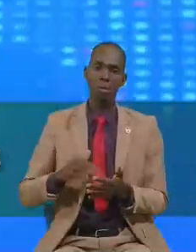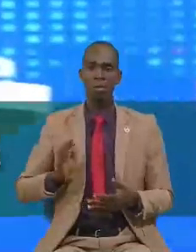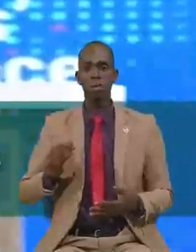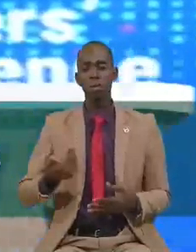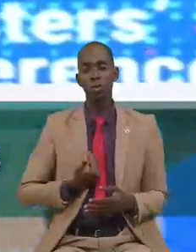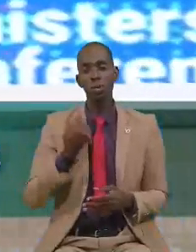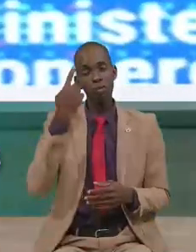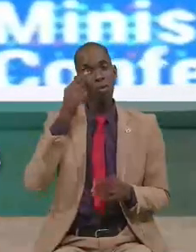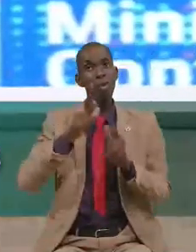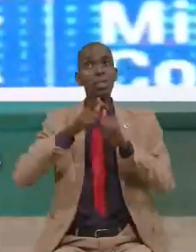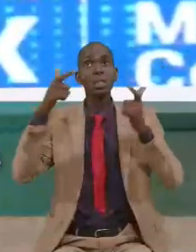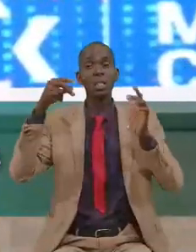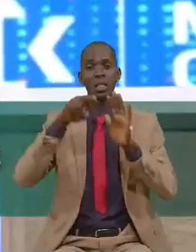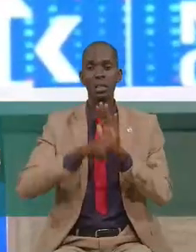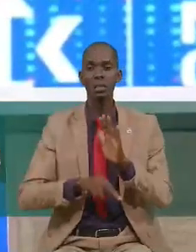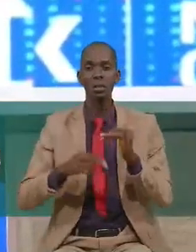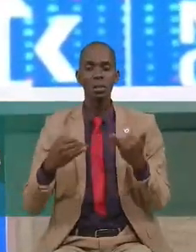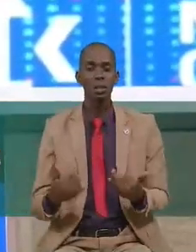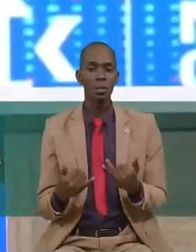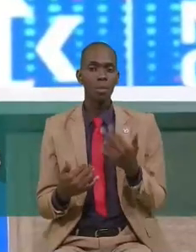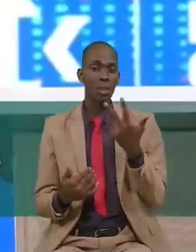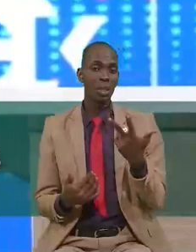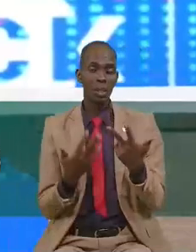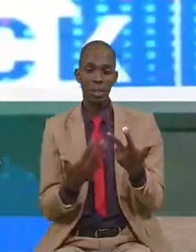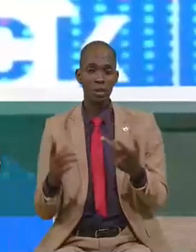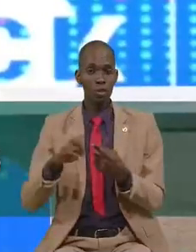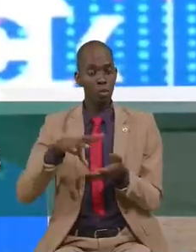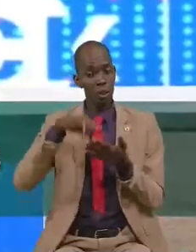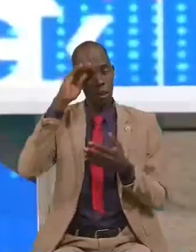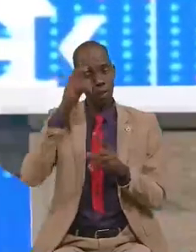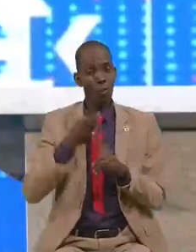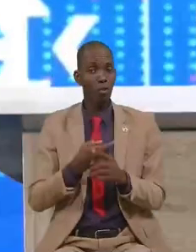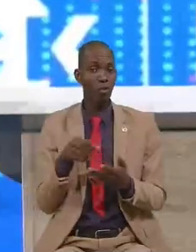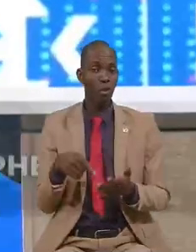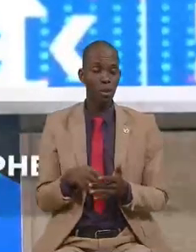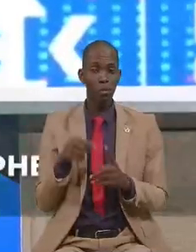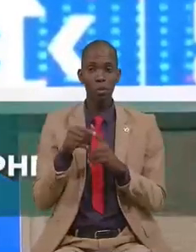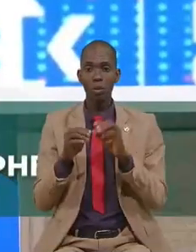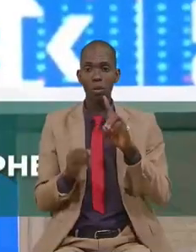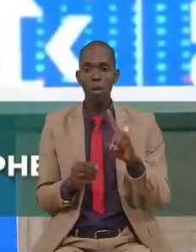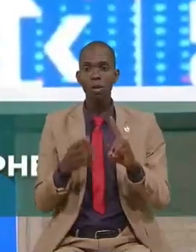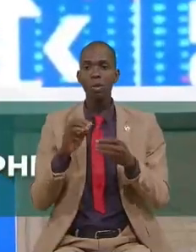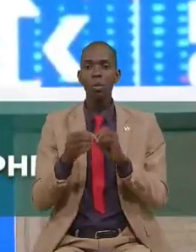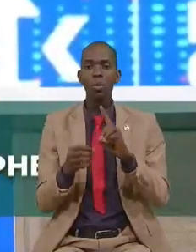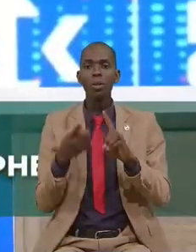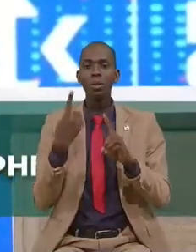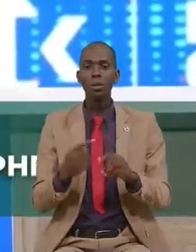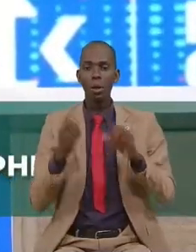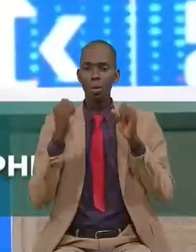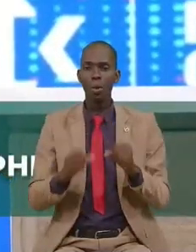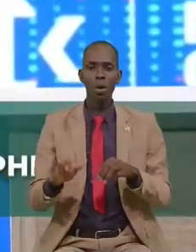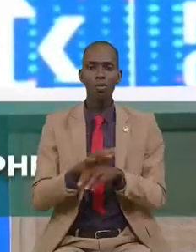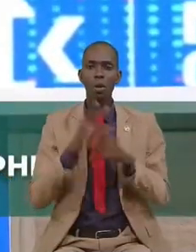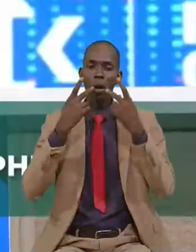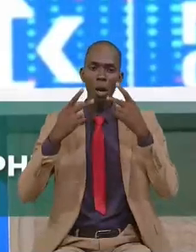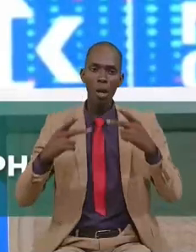Donc, les merveilles par les serviteurs saturés de l'esprit pour l'évangélisation. Donc, premier point, donc, le réveil des âmes